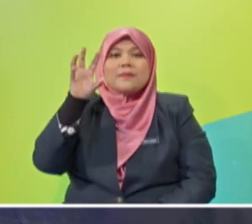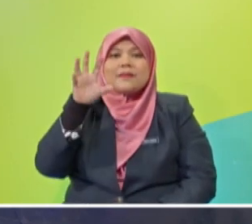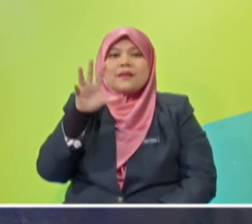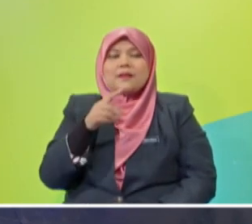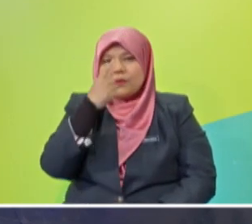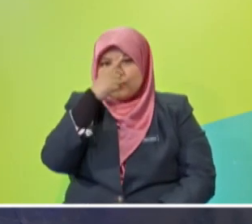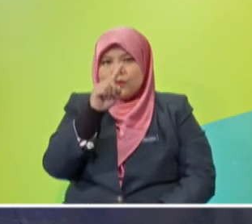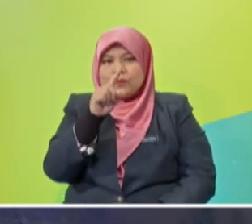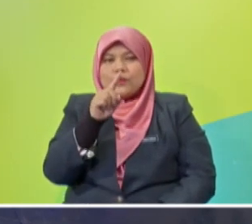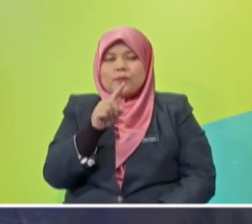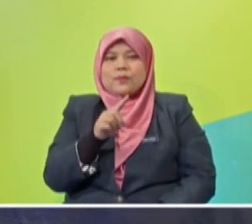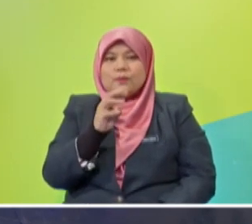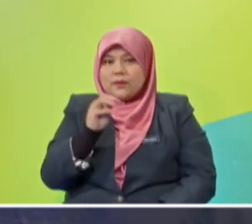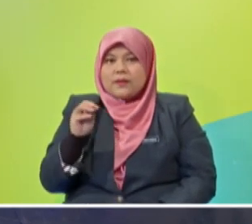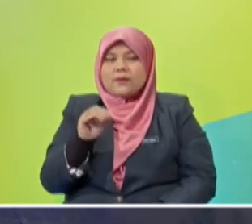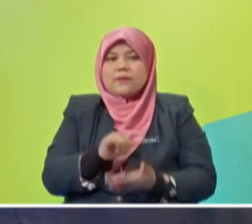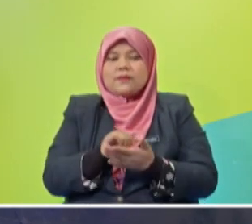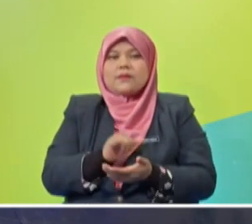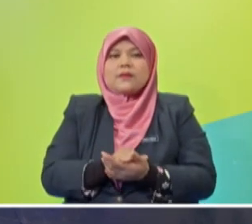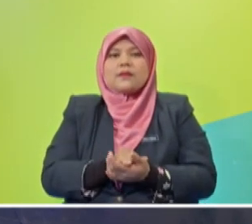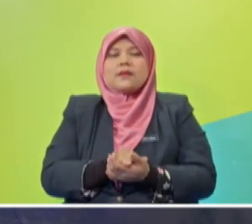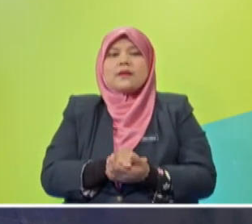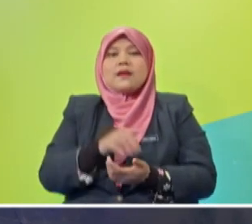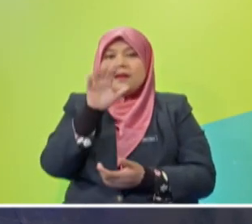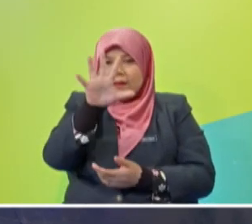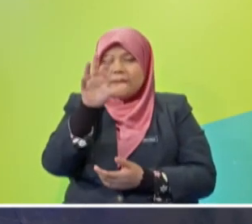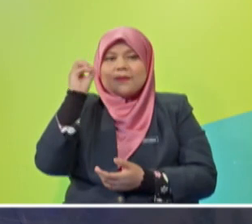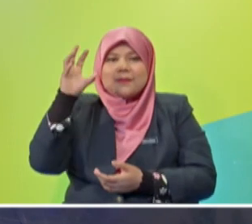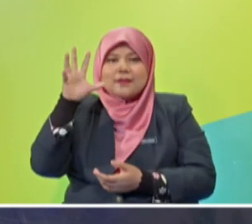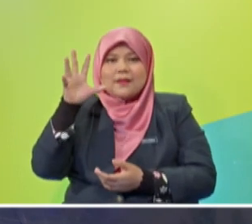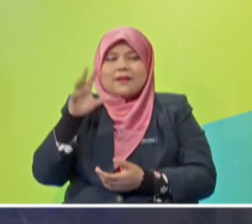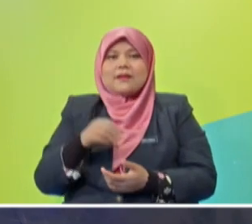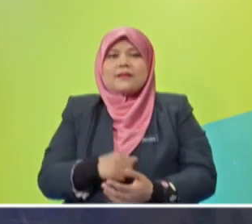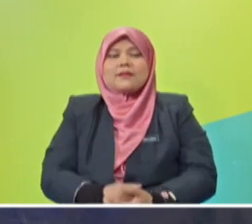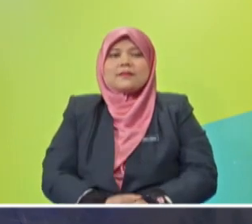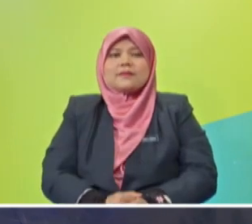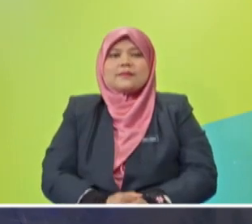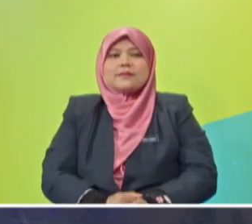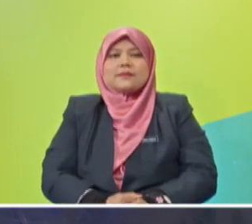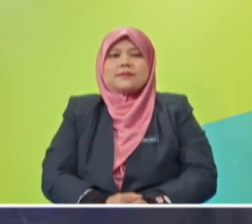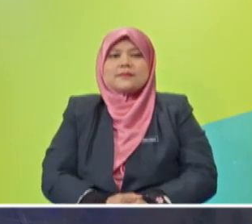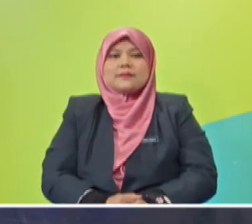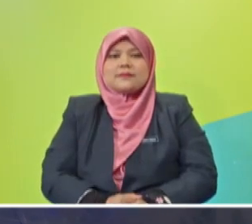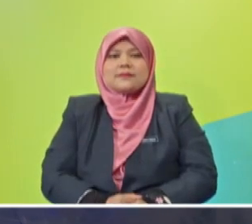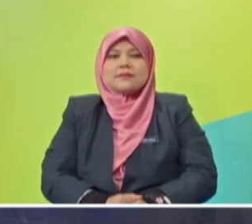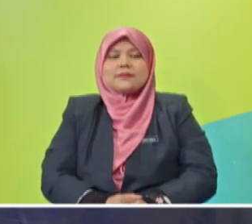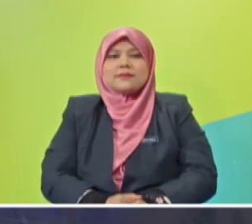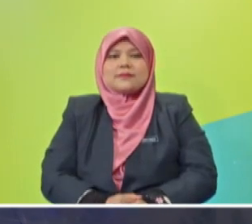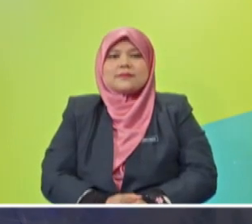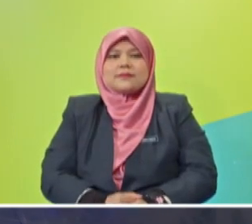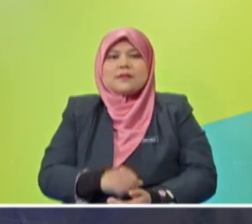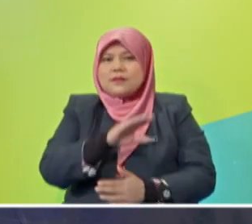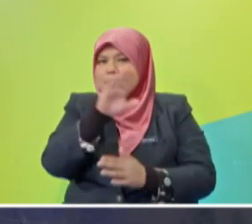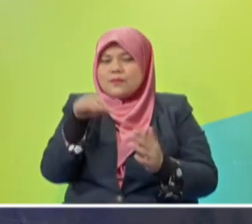cikgu? Okey, untuk Khalish cikgu bagi 5 bintang. 5 bintang juga. Nampaknya ketiga-tiga murid cikgu pada hari ini untuk segmen ini